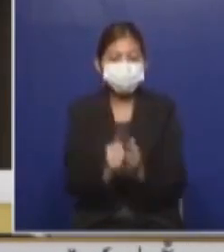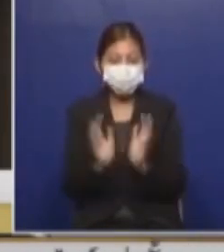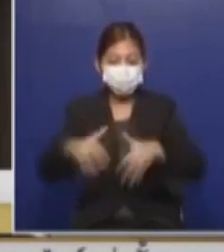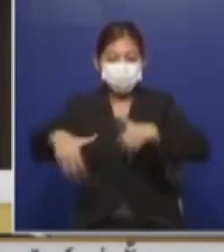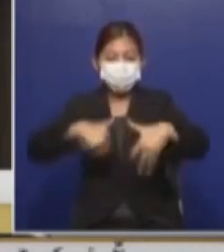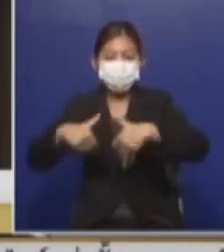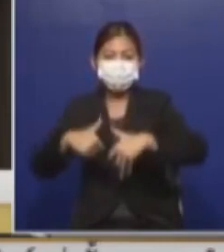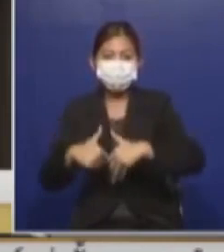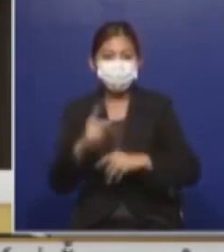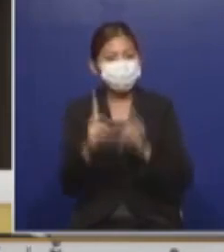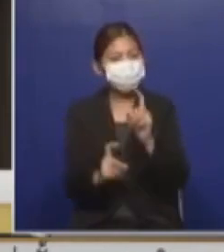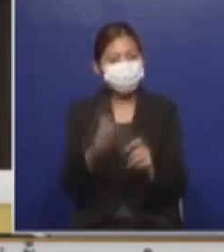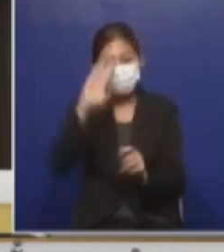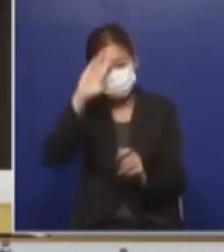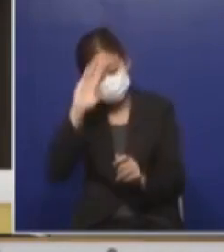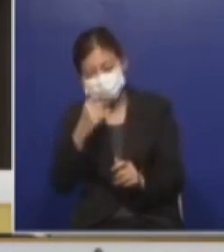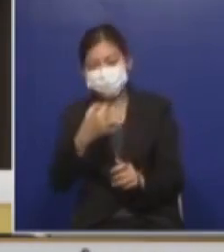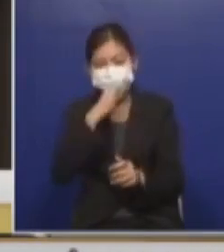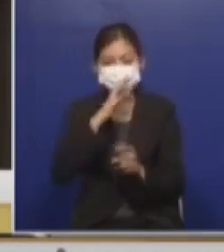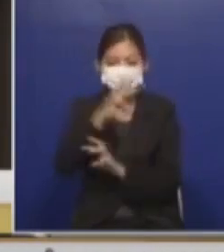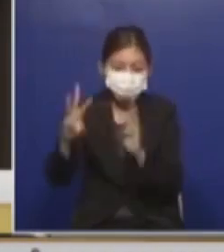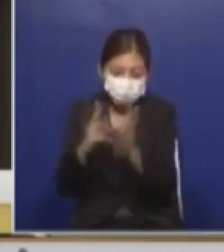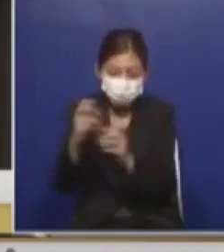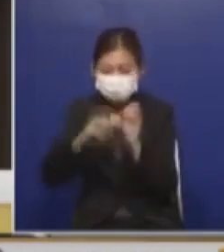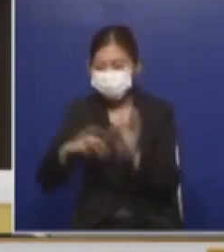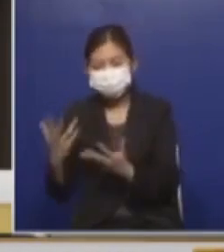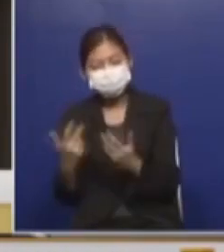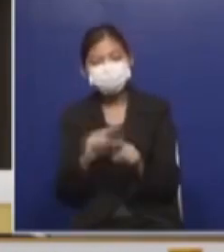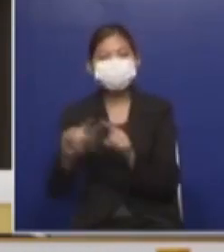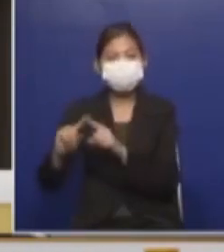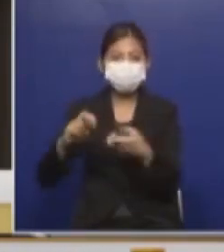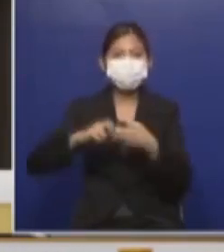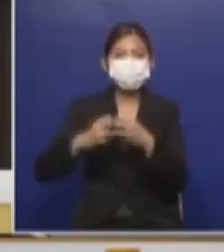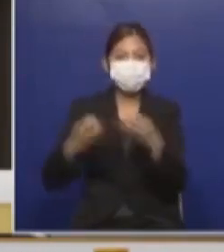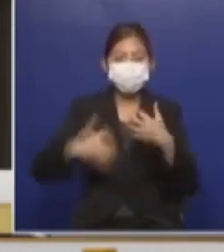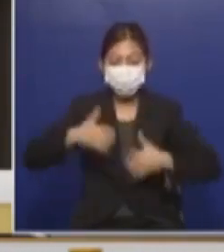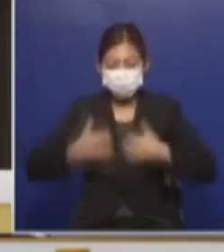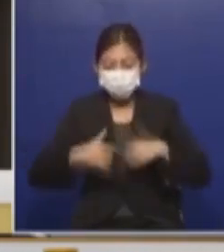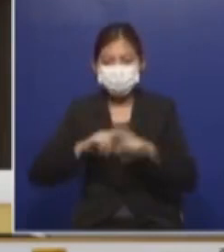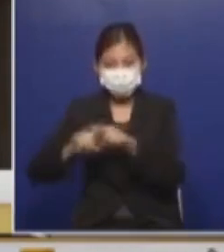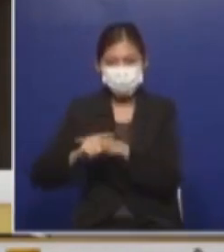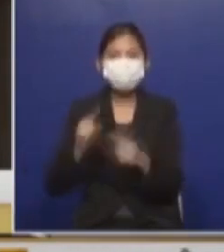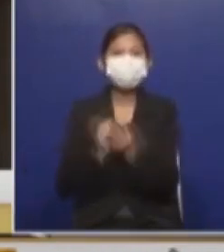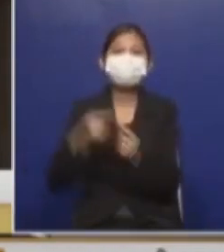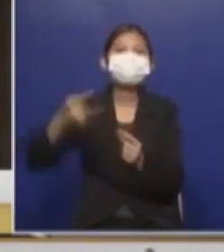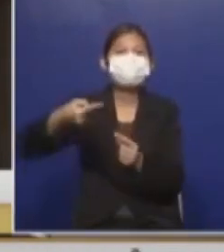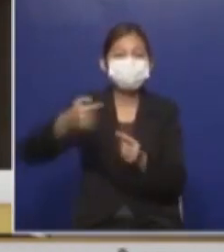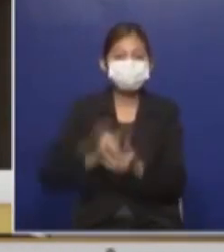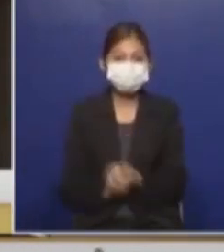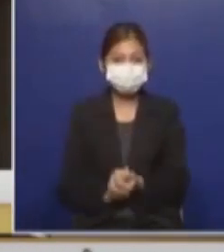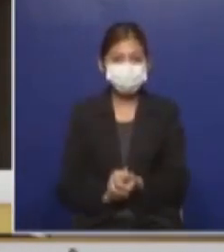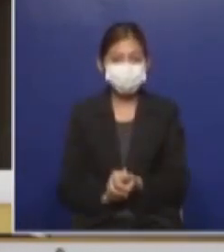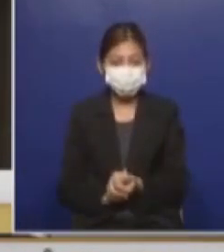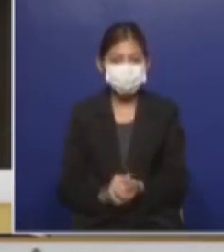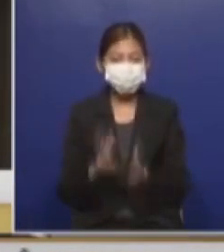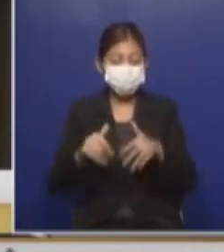รื่อยๆอย่างการจัดการกับสถานการณ์การแพร่ระบาดของโควิดค่าใช้จ่ายที่ถูกที่สุดทุกคนทราบดีครับคือการป้องกันหรือการฉี